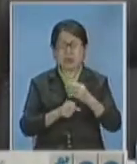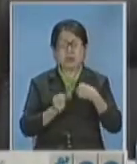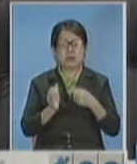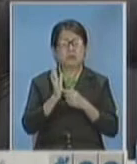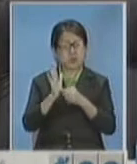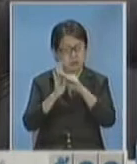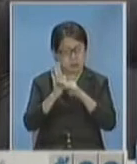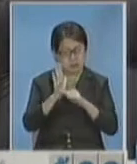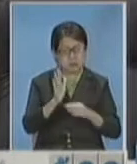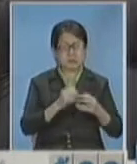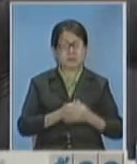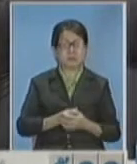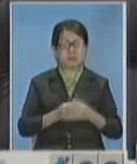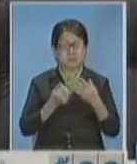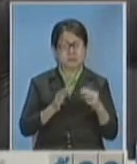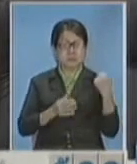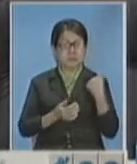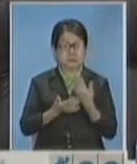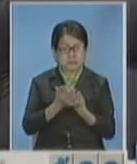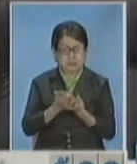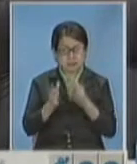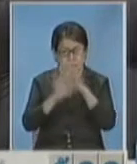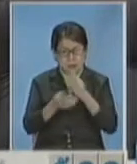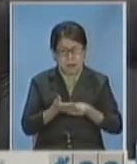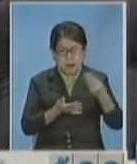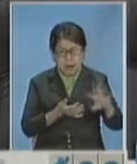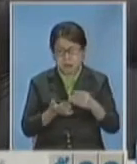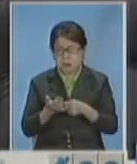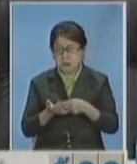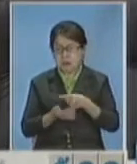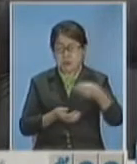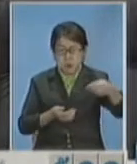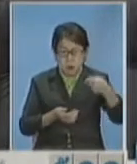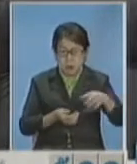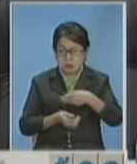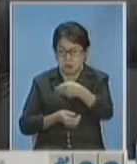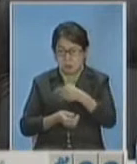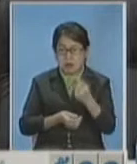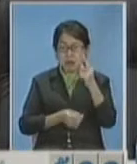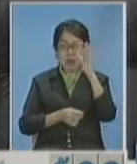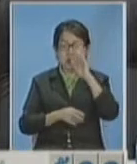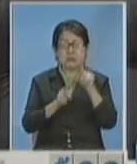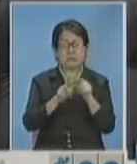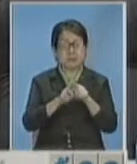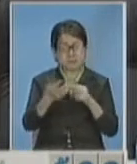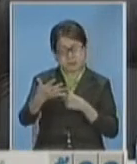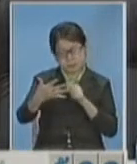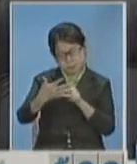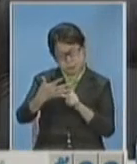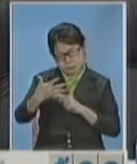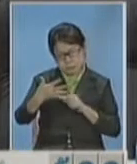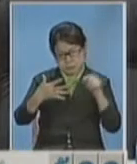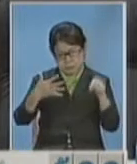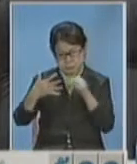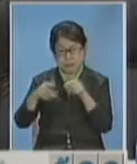มานี้นะคะนอกจากนั้นยังมีงบประมาณที่ซ้ำซ้อนนะคะยกตัวอย่างเช่นอาจจะมีการปรากฏอยู่ค่าใช้จ่ายระหว่างหน่วยง